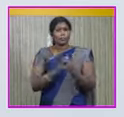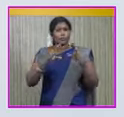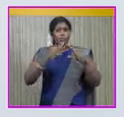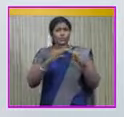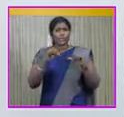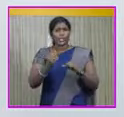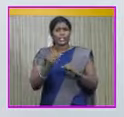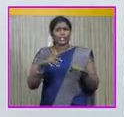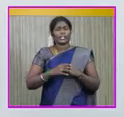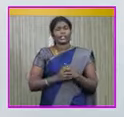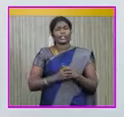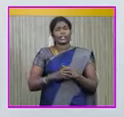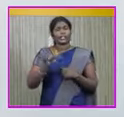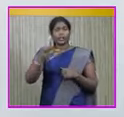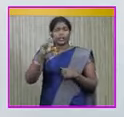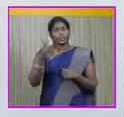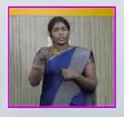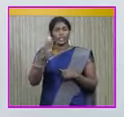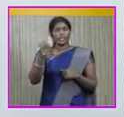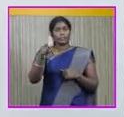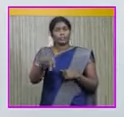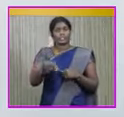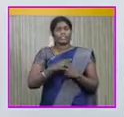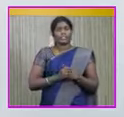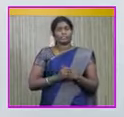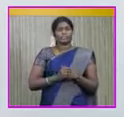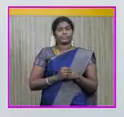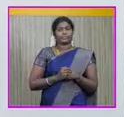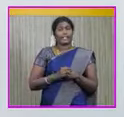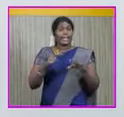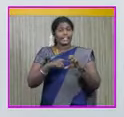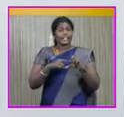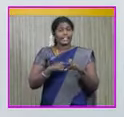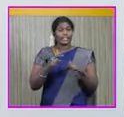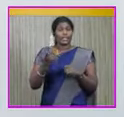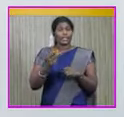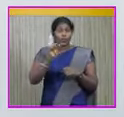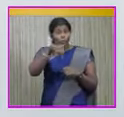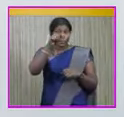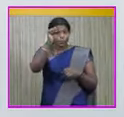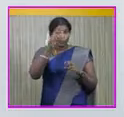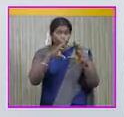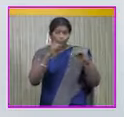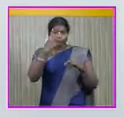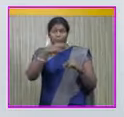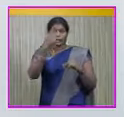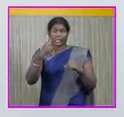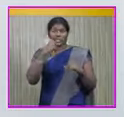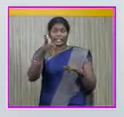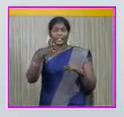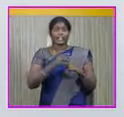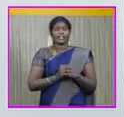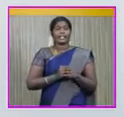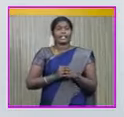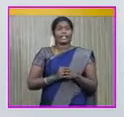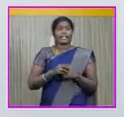நம்ம 180 டிகிரி அப்படின்னு எடுத்துக்க போகிறோம். இ வந்து நமக்கு கொடுத்துருக்காங்க படத்திலே, வந்து புள்ளி ஈவில் அமையும் கோணம்